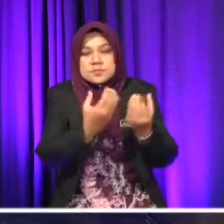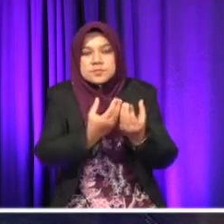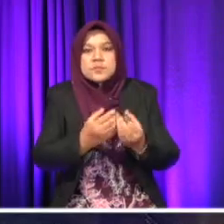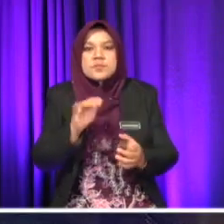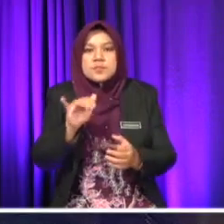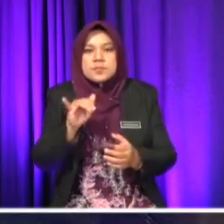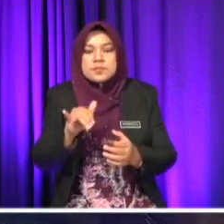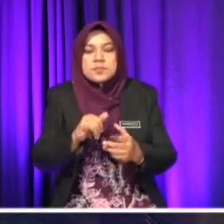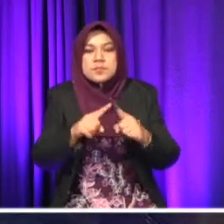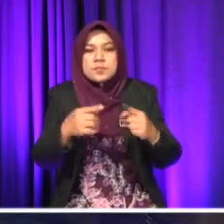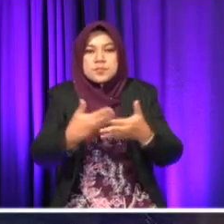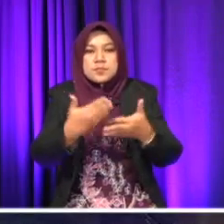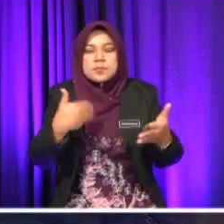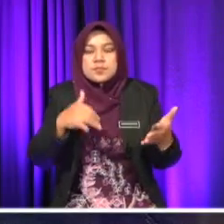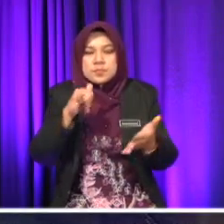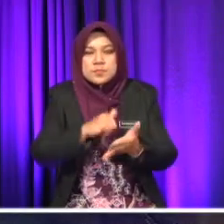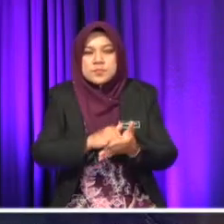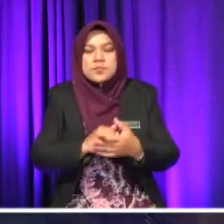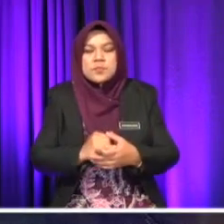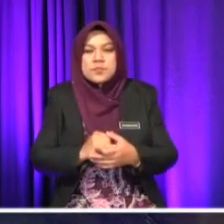tapi sebelum itu